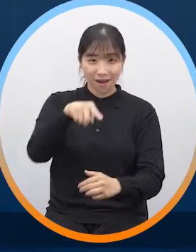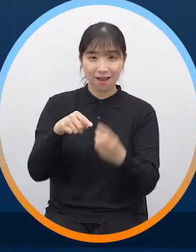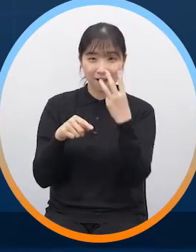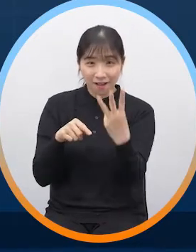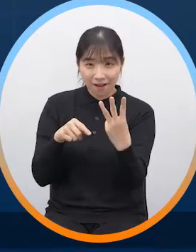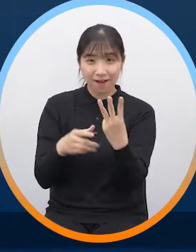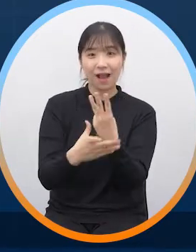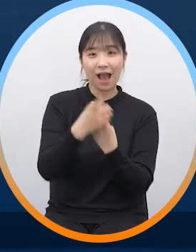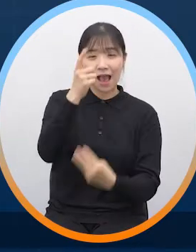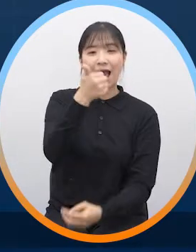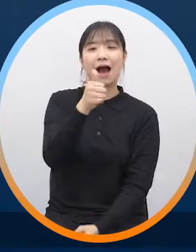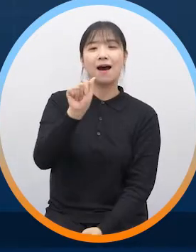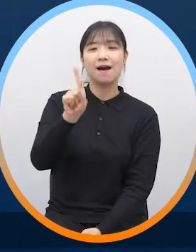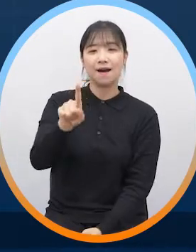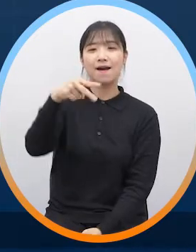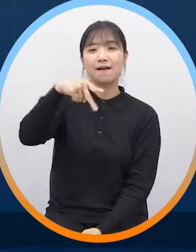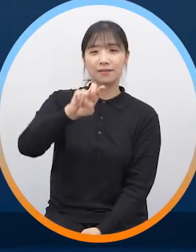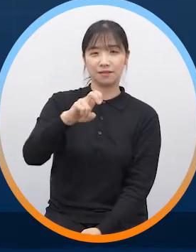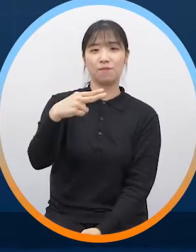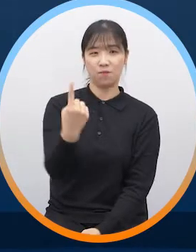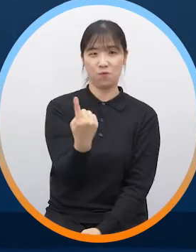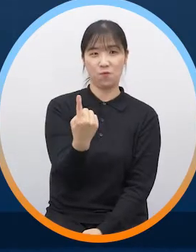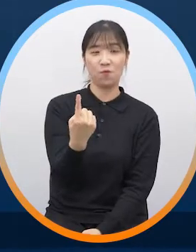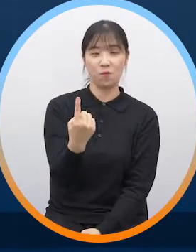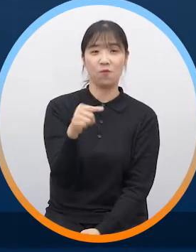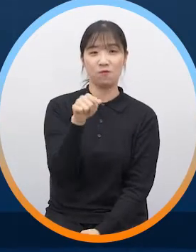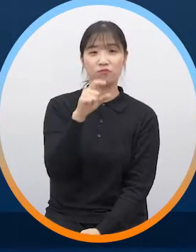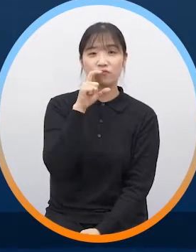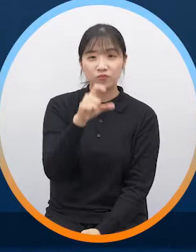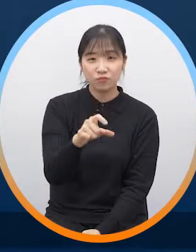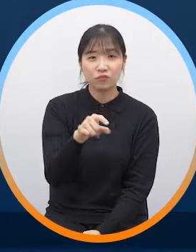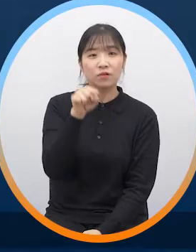전라도 이쪽을 하삼도라고 했어요. 8도 중에.